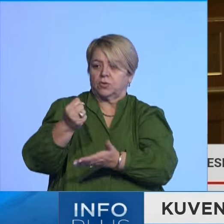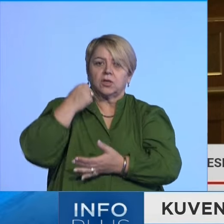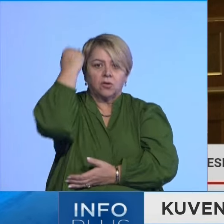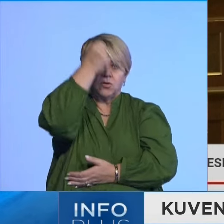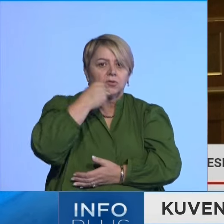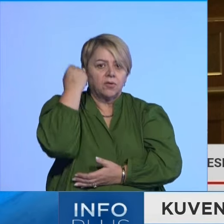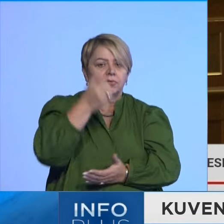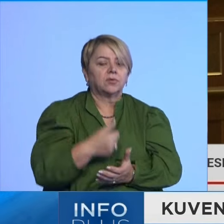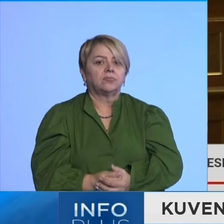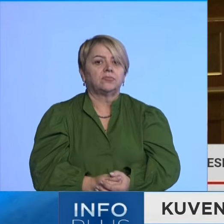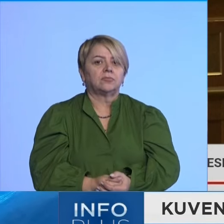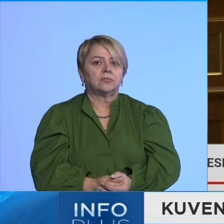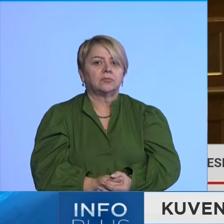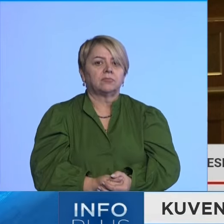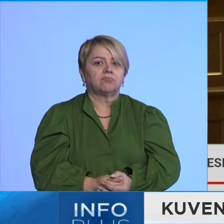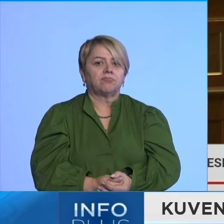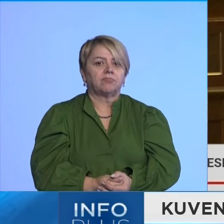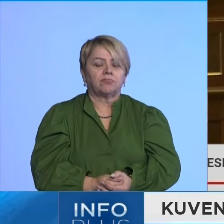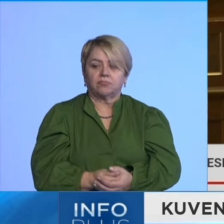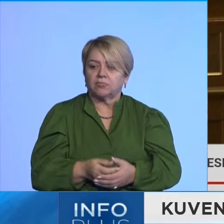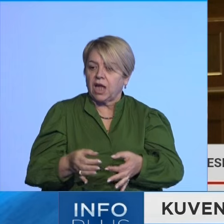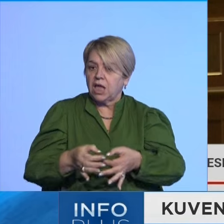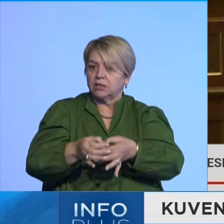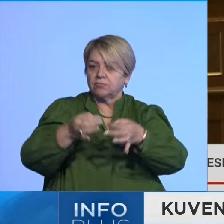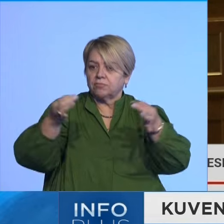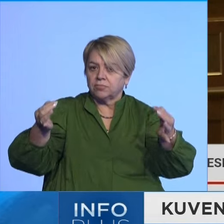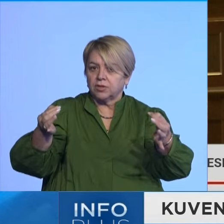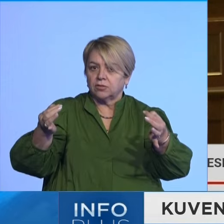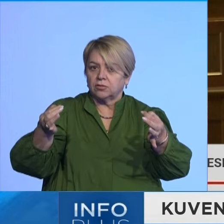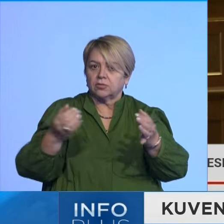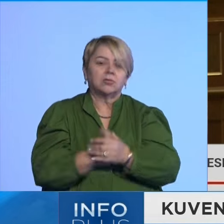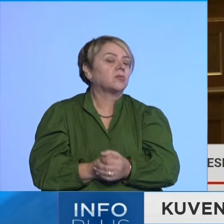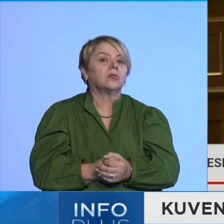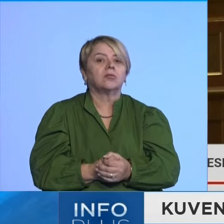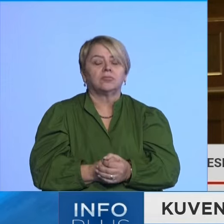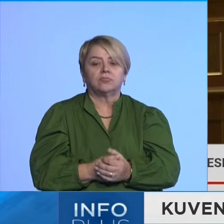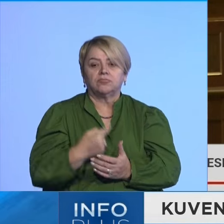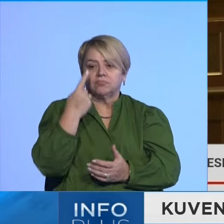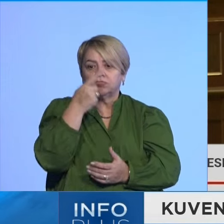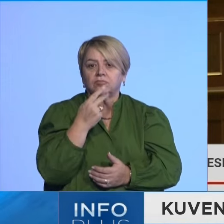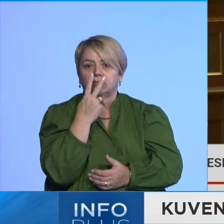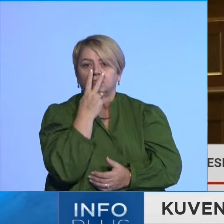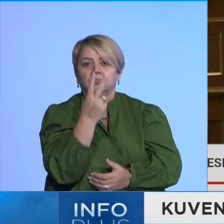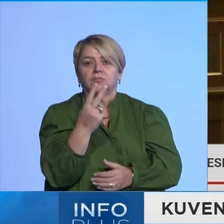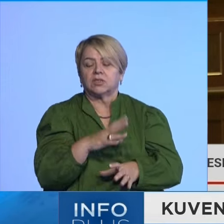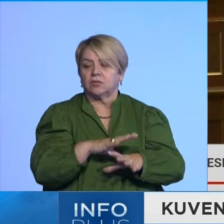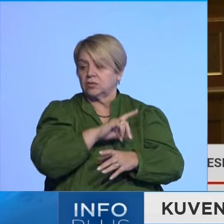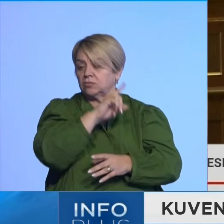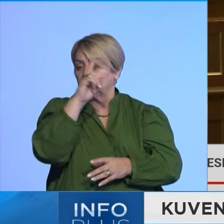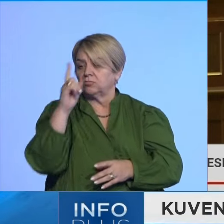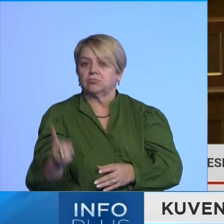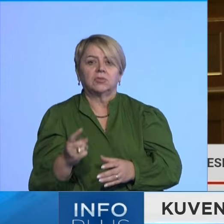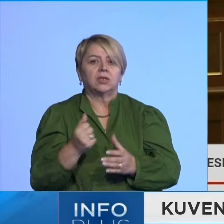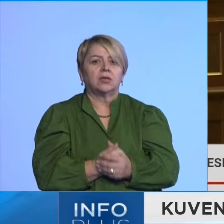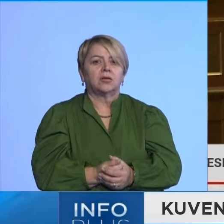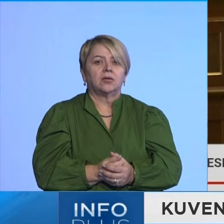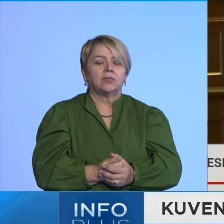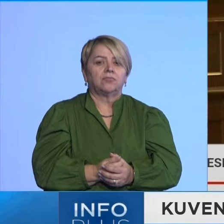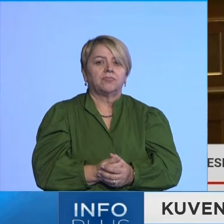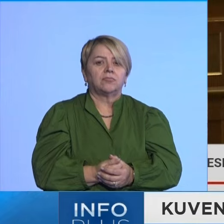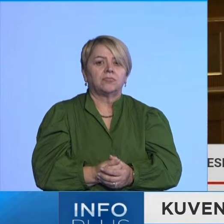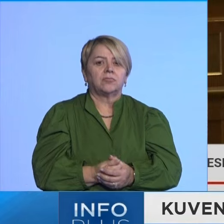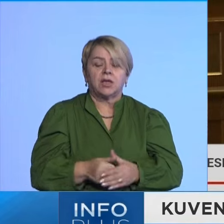Kosovës dhe të zbardhet dhe të shpërftyrohet një herë për gjithmonë niveli